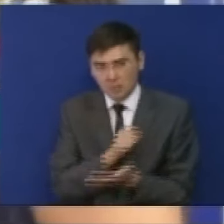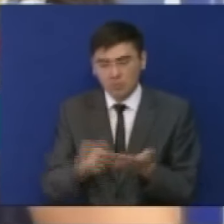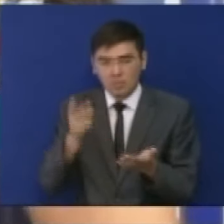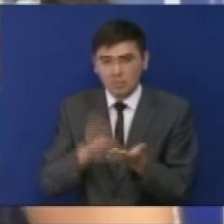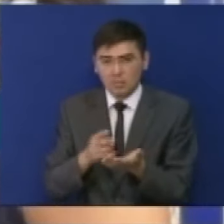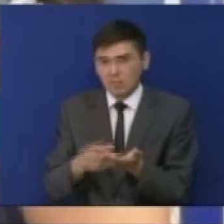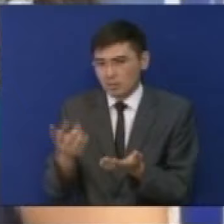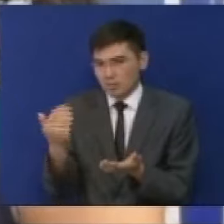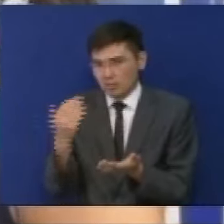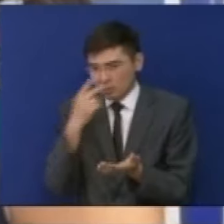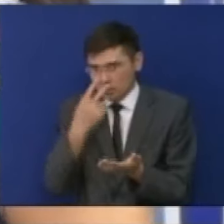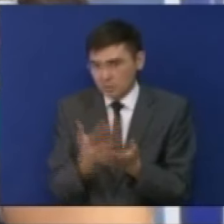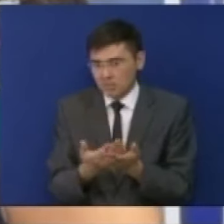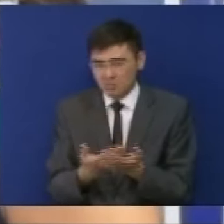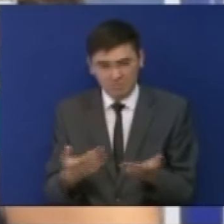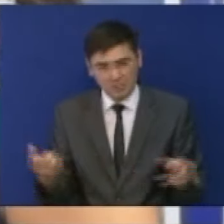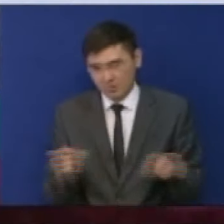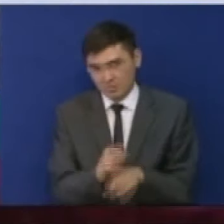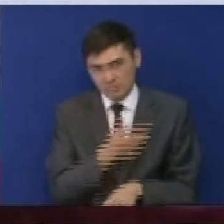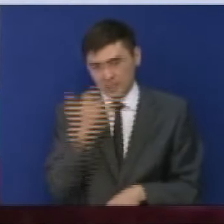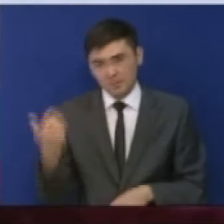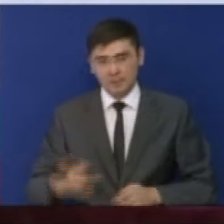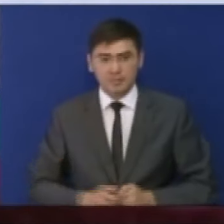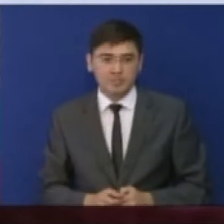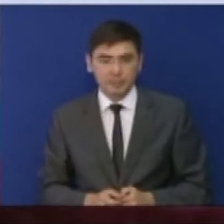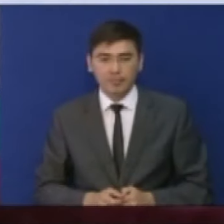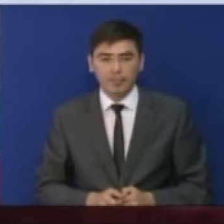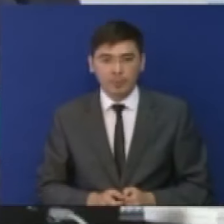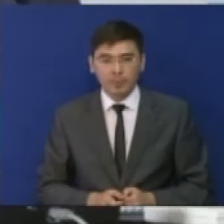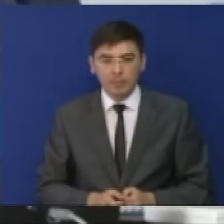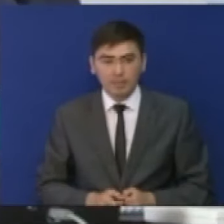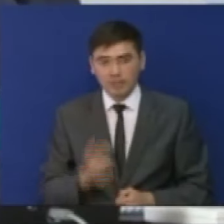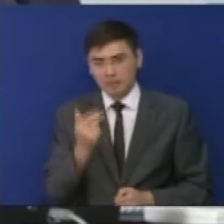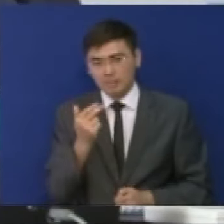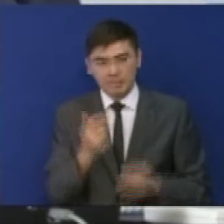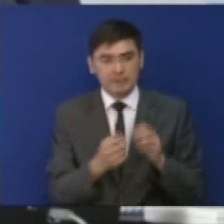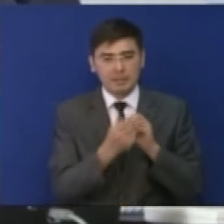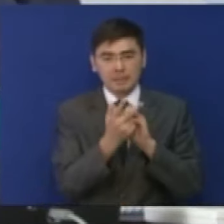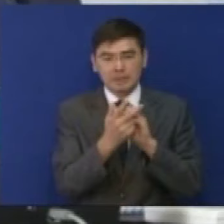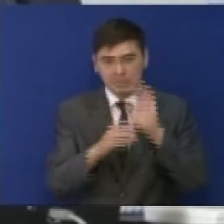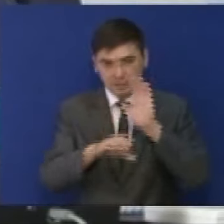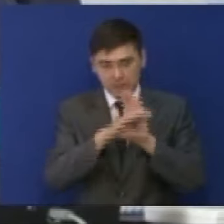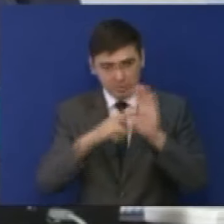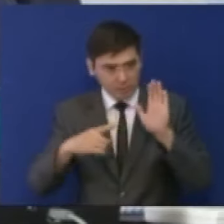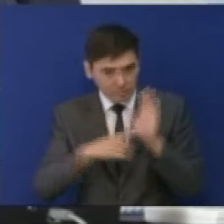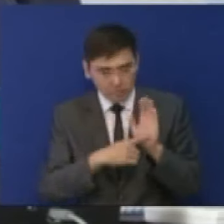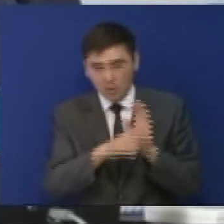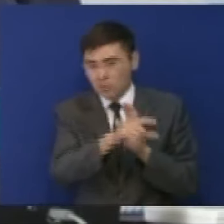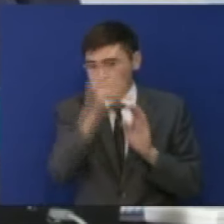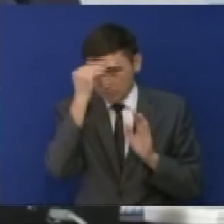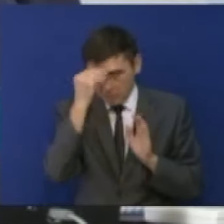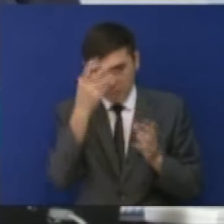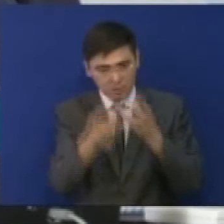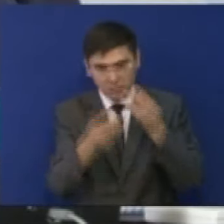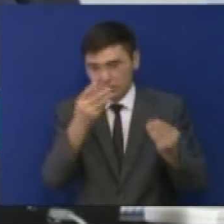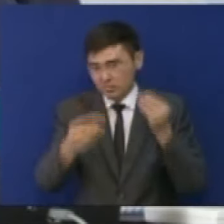поводу подтверждающих документов. Вот статью 13 некоторые неоднозначно трактуют. Значит, большинство,